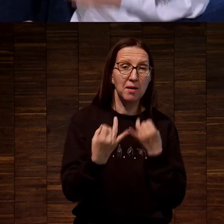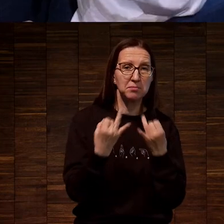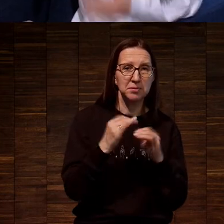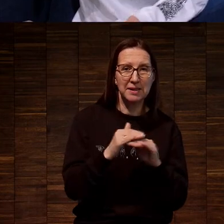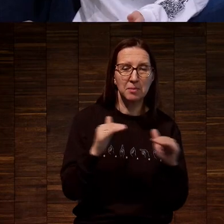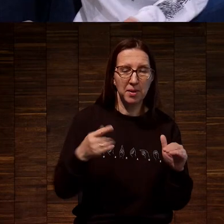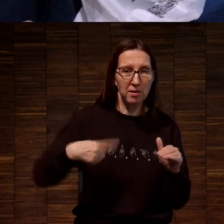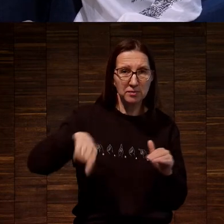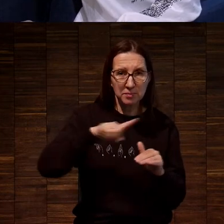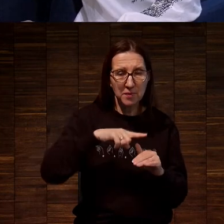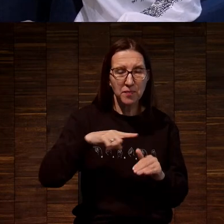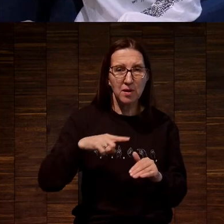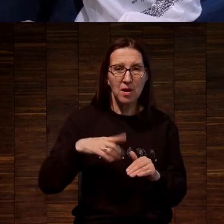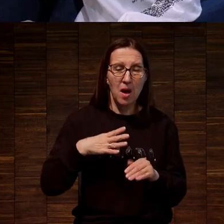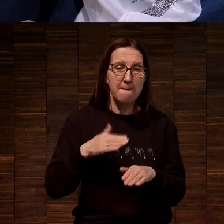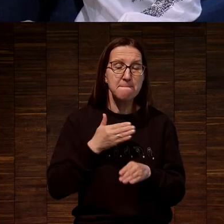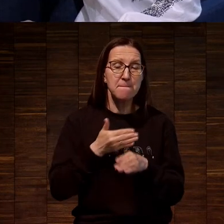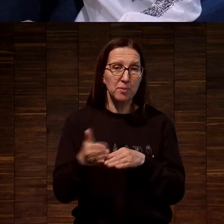ними